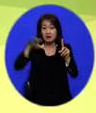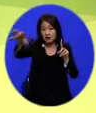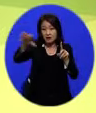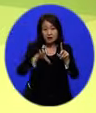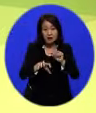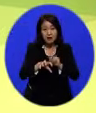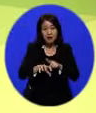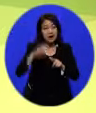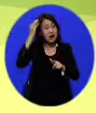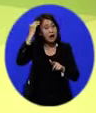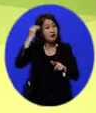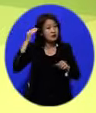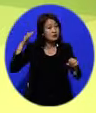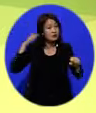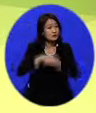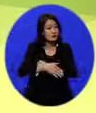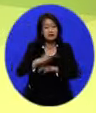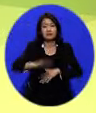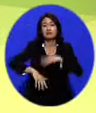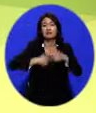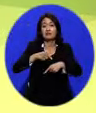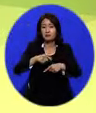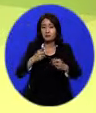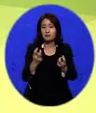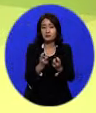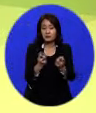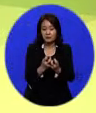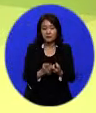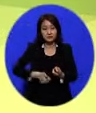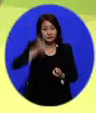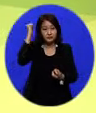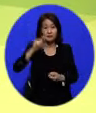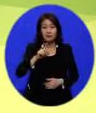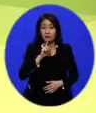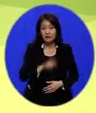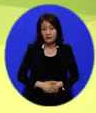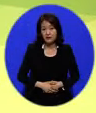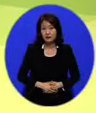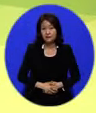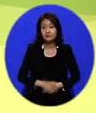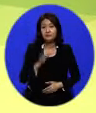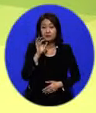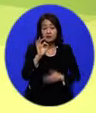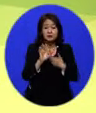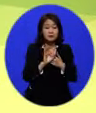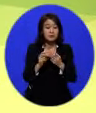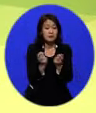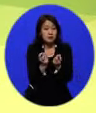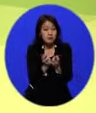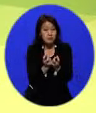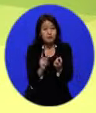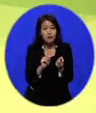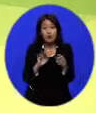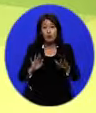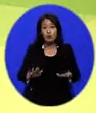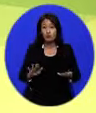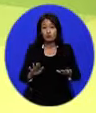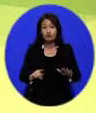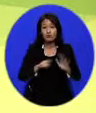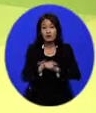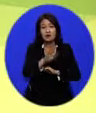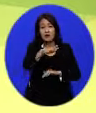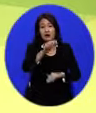가져와서 한국적 하브르타로 다시 재탄생시키자는 거예요. 자, 그렇다면 이것도 방법이죠. 자, 오늘 갔어.